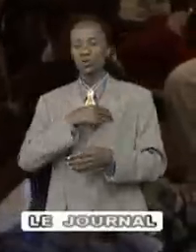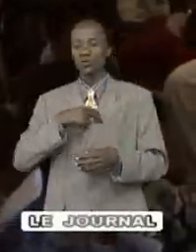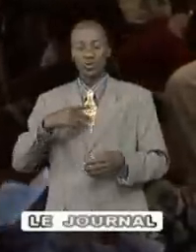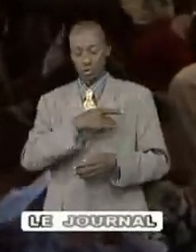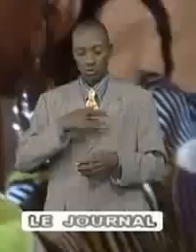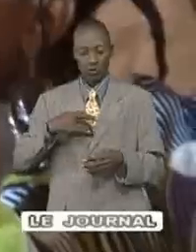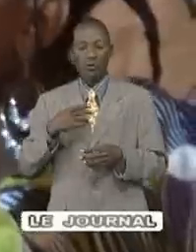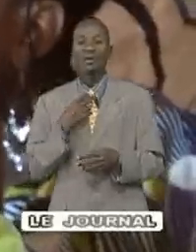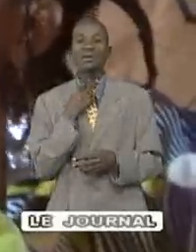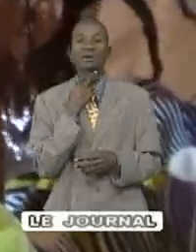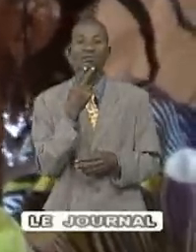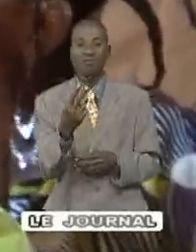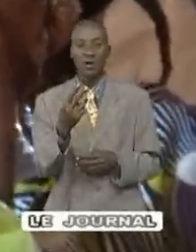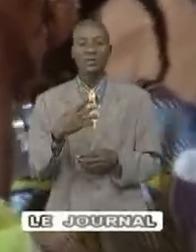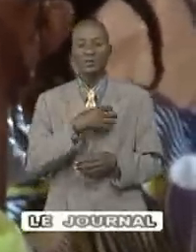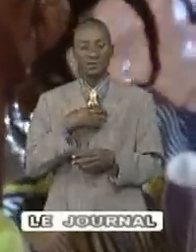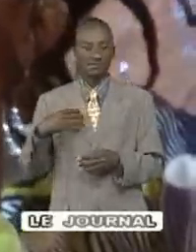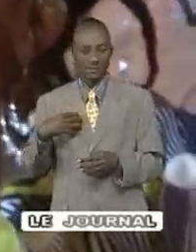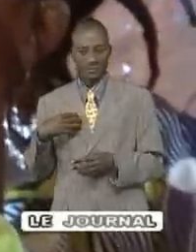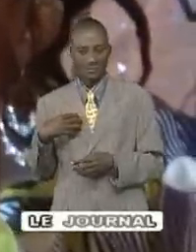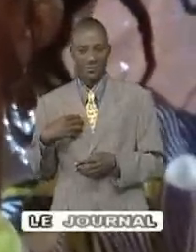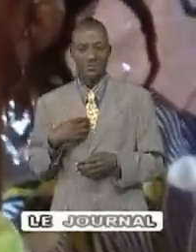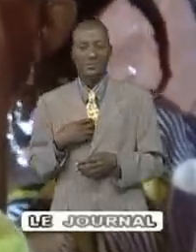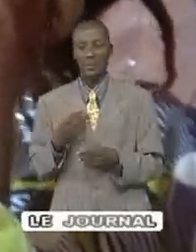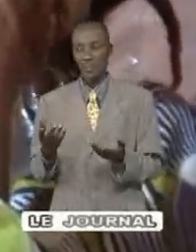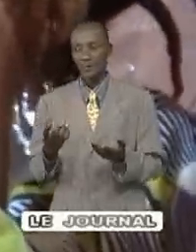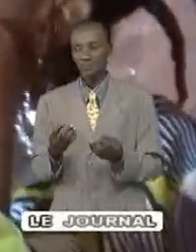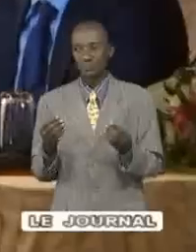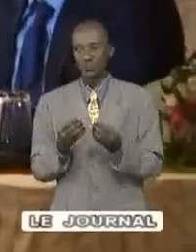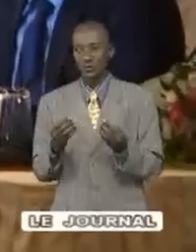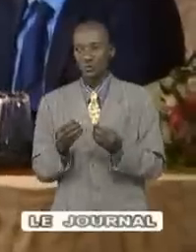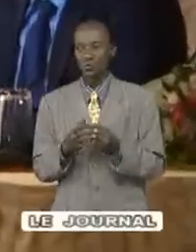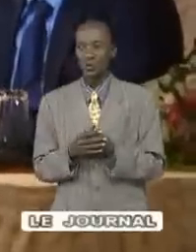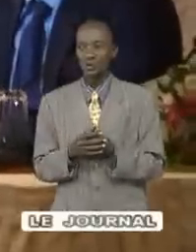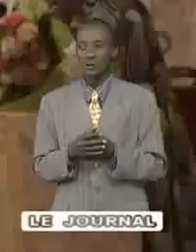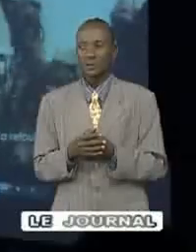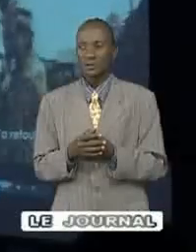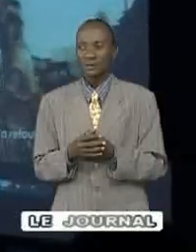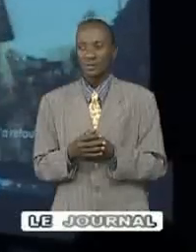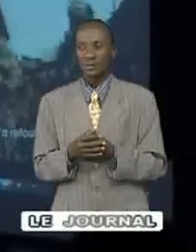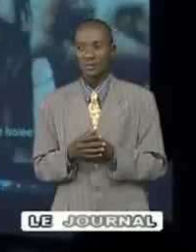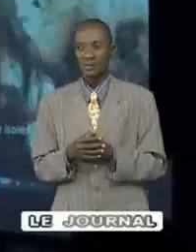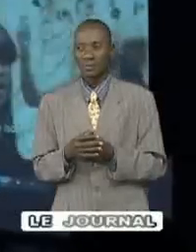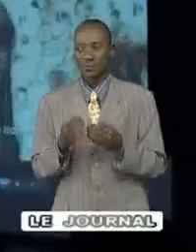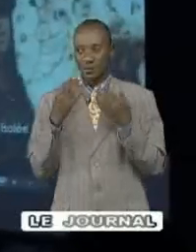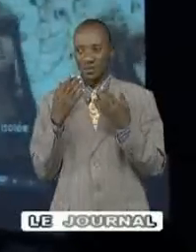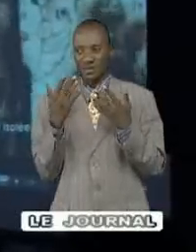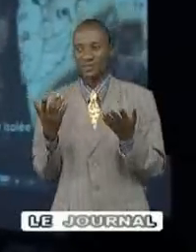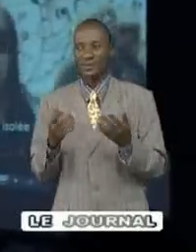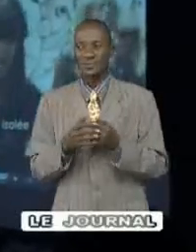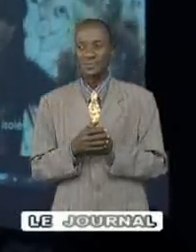les actes inhumains à l'égard de la femme au moment où les coupables courent les rues sans être inquiétés. Ma famille